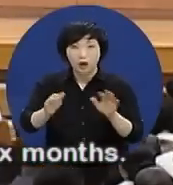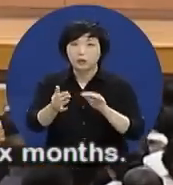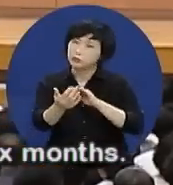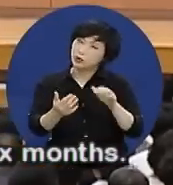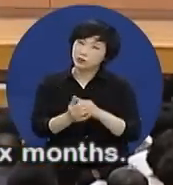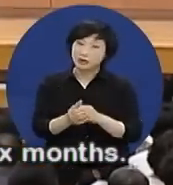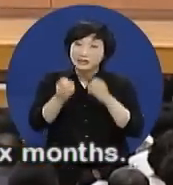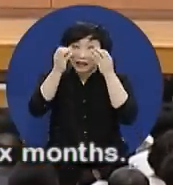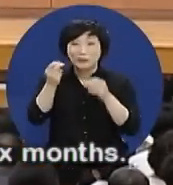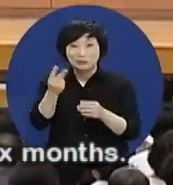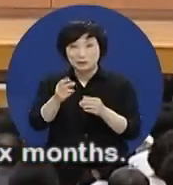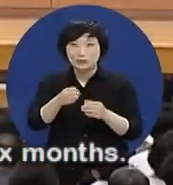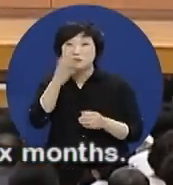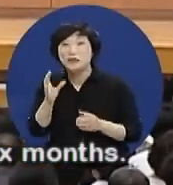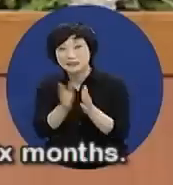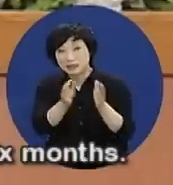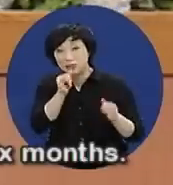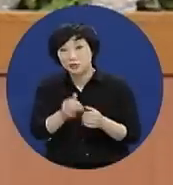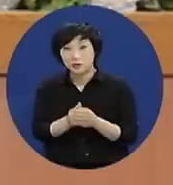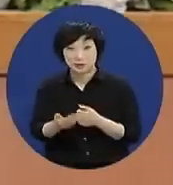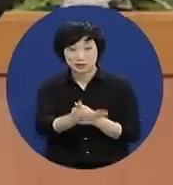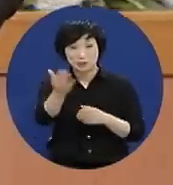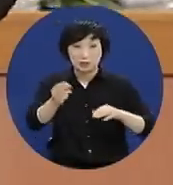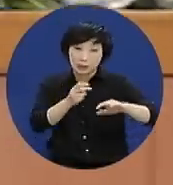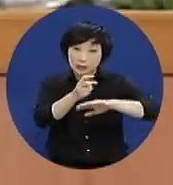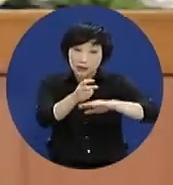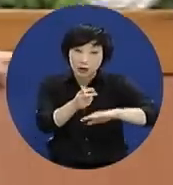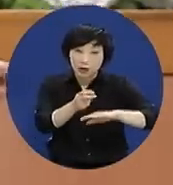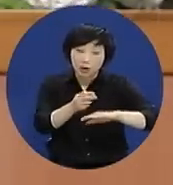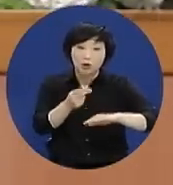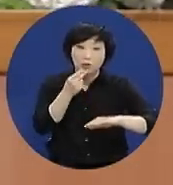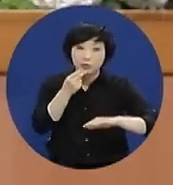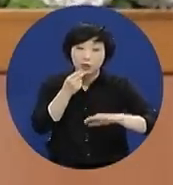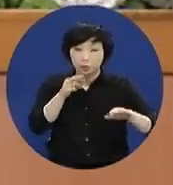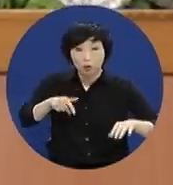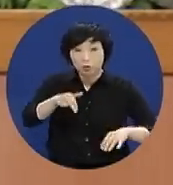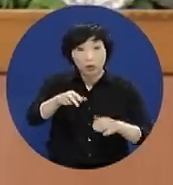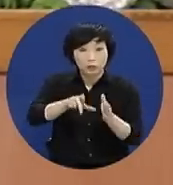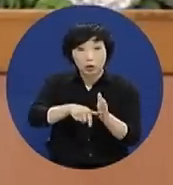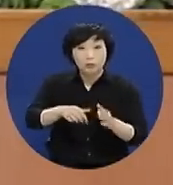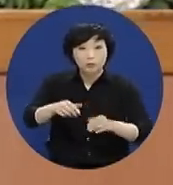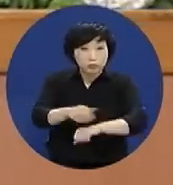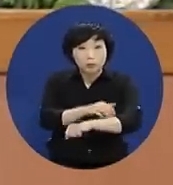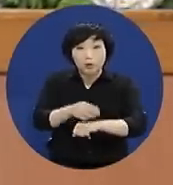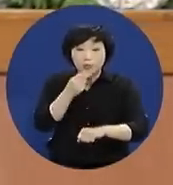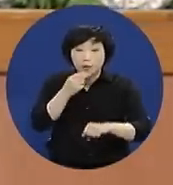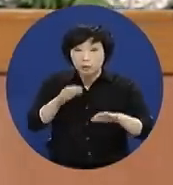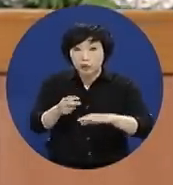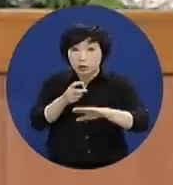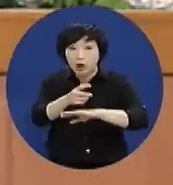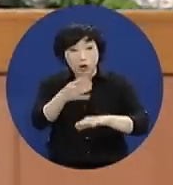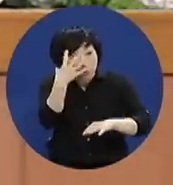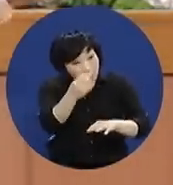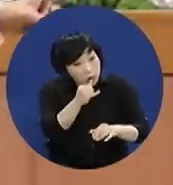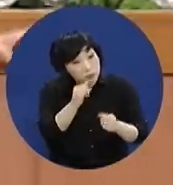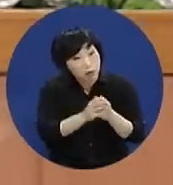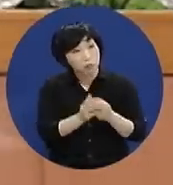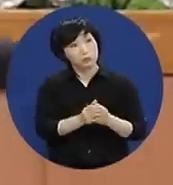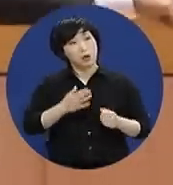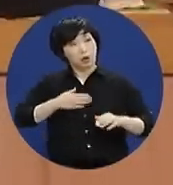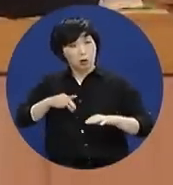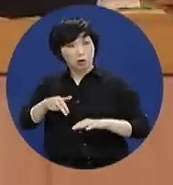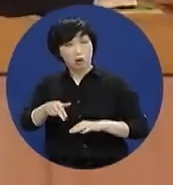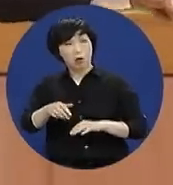発売されます皆さん私たちが車がなかったら歩くのがなぜ不便だと感じます